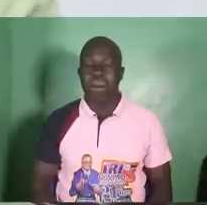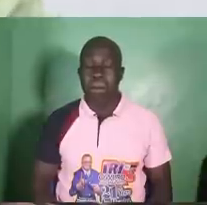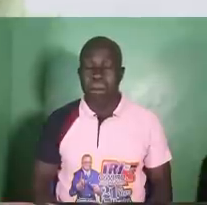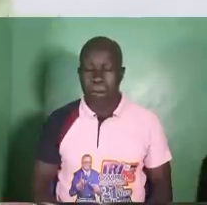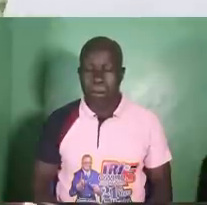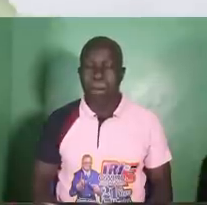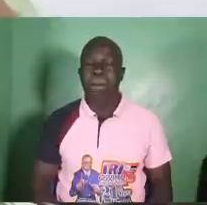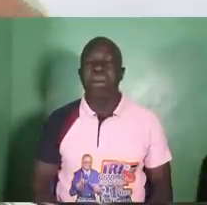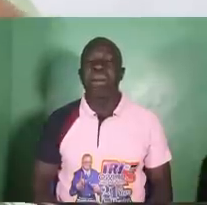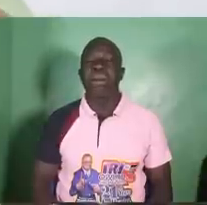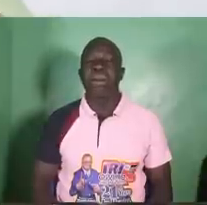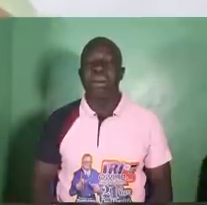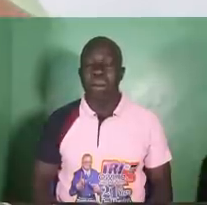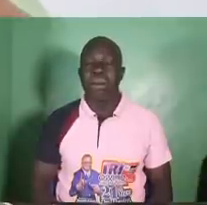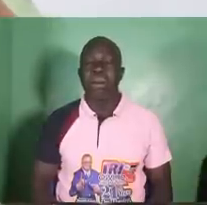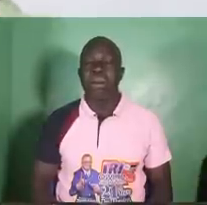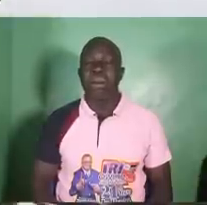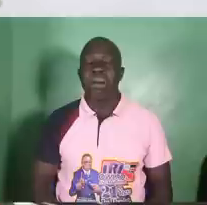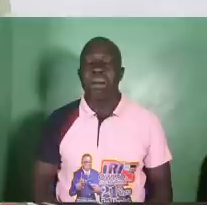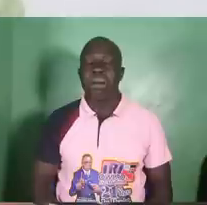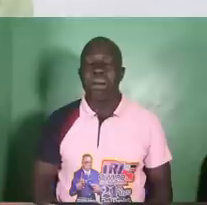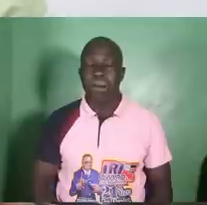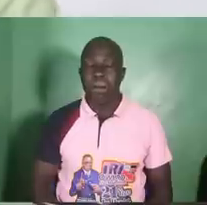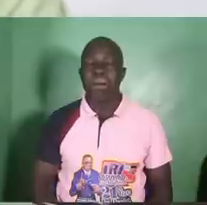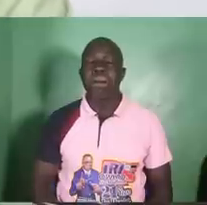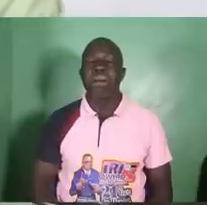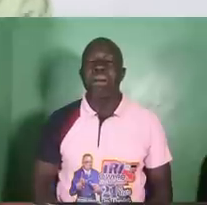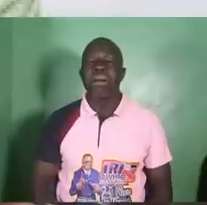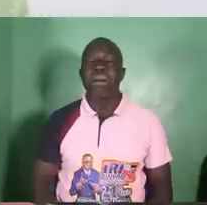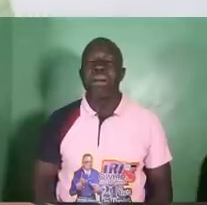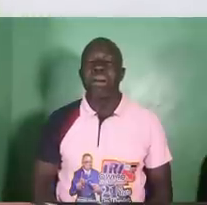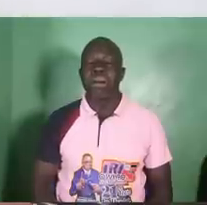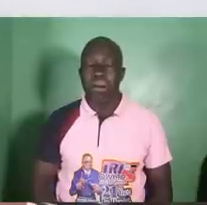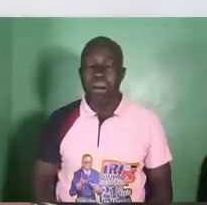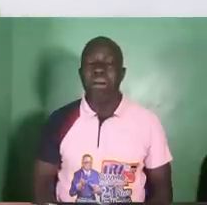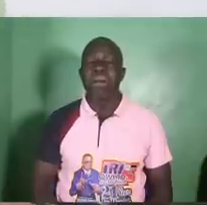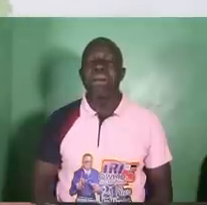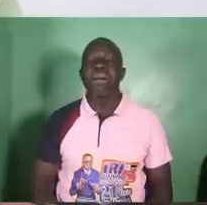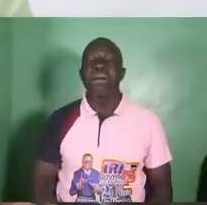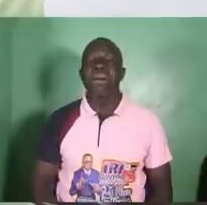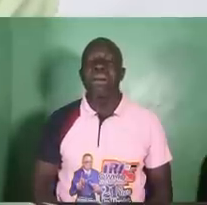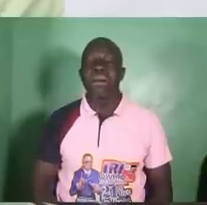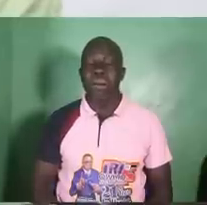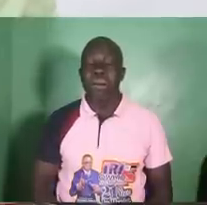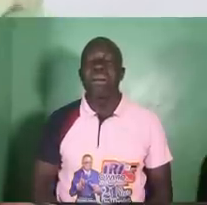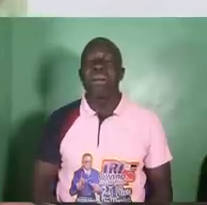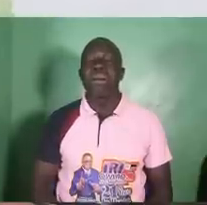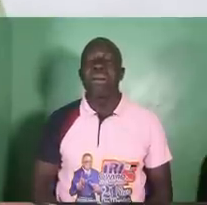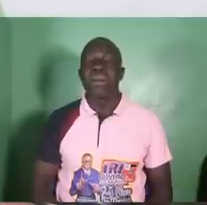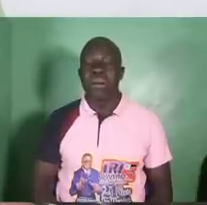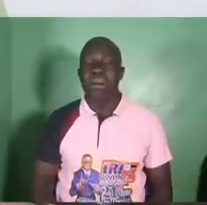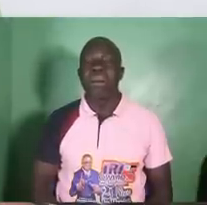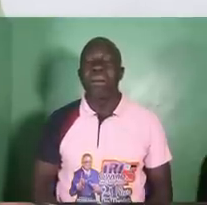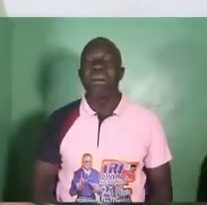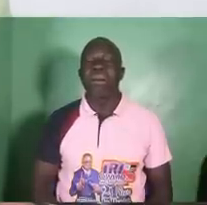òkè yìí pẹ́ tó. Ẹ yí padà. Kí ẹ̀yin sì mú ọ̀nà yín pọ̀n. Kí ẹ̀ sì lọ sí òkè àwọn Amori. Ó yẹ. Wá sí gbogbo agbègbè rẹ̀. Ní